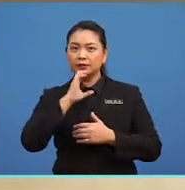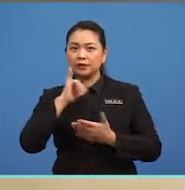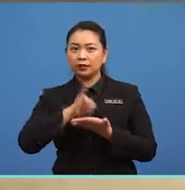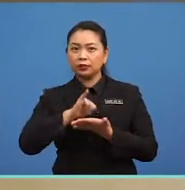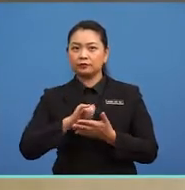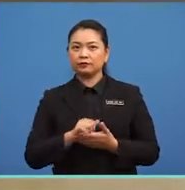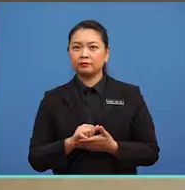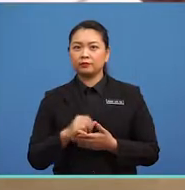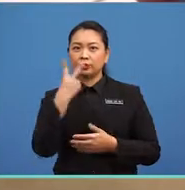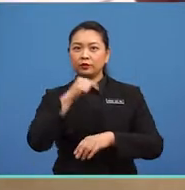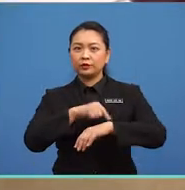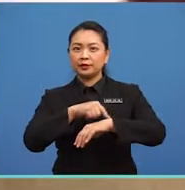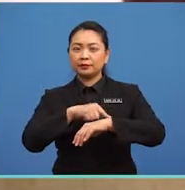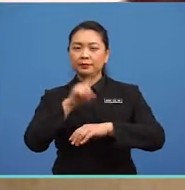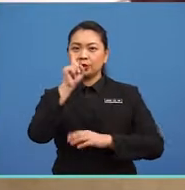Okey.